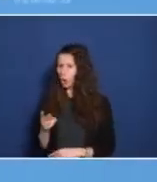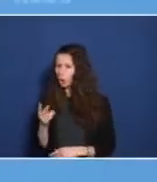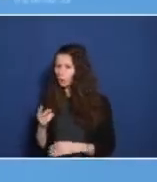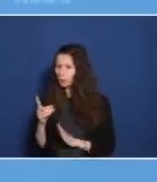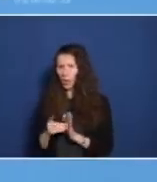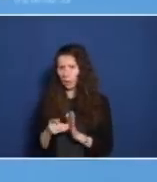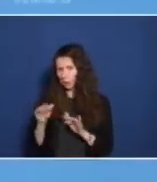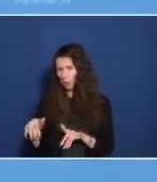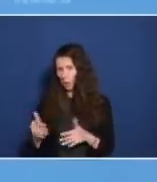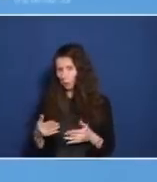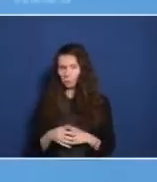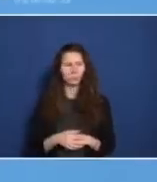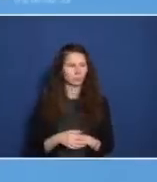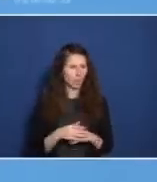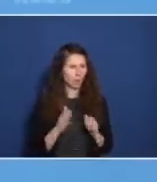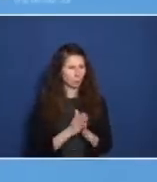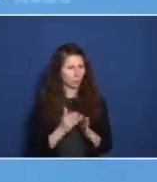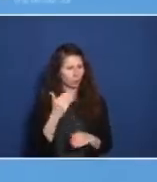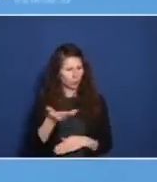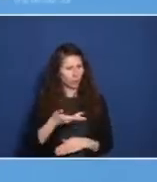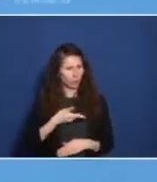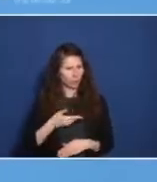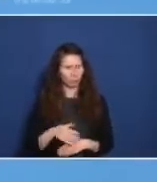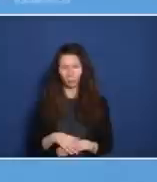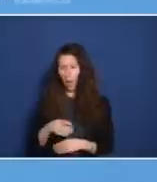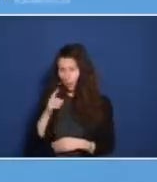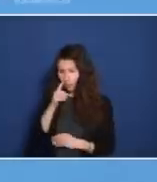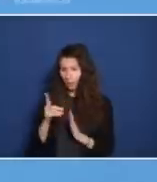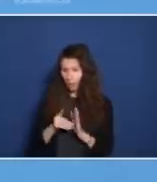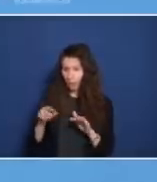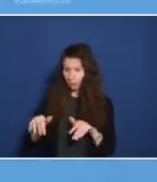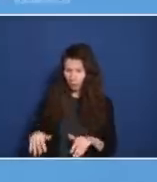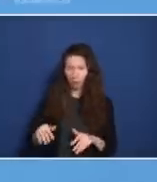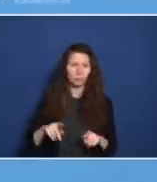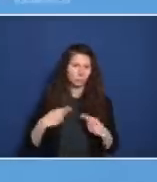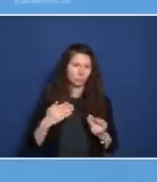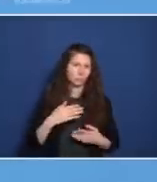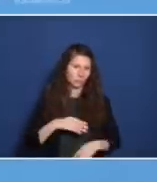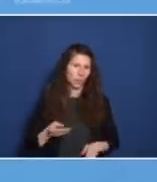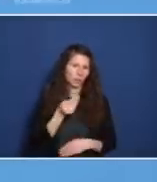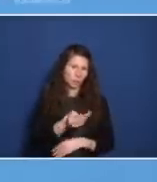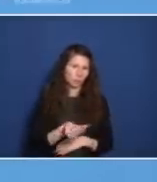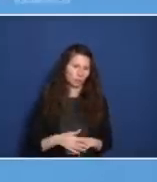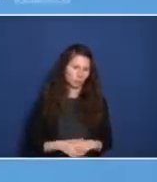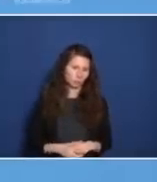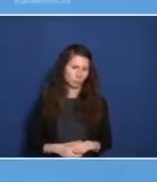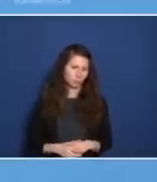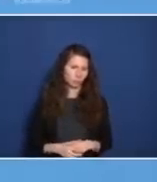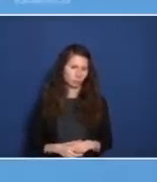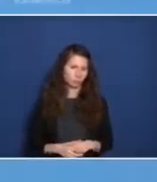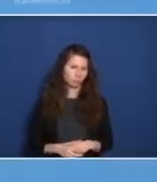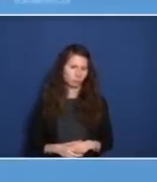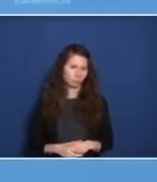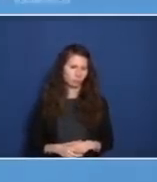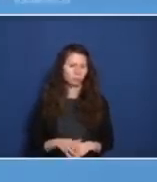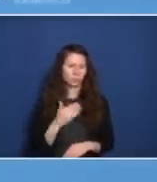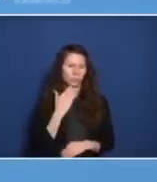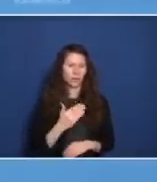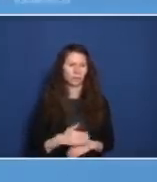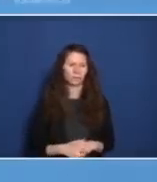Daten zu gibt. Können Sie nachreichen, ja? Wenn es dazu Daten gibt, dann kann ich da gerne was nachreichen.